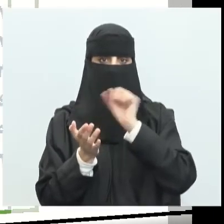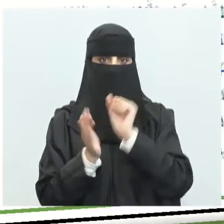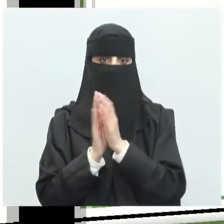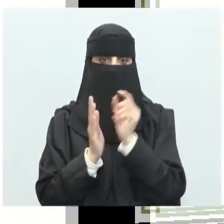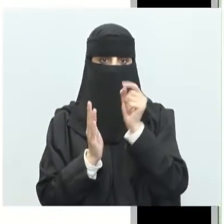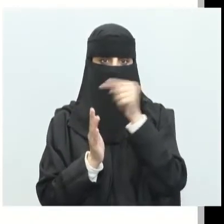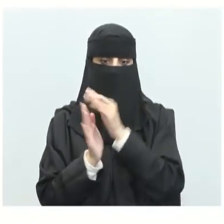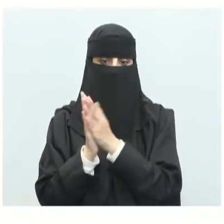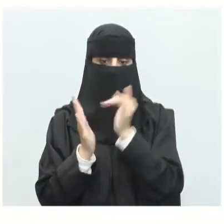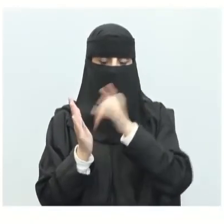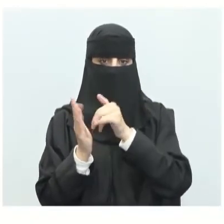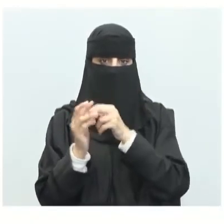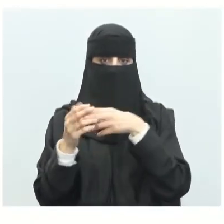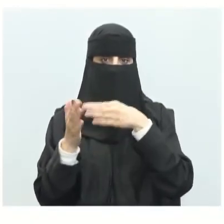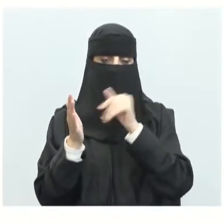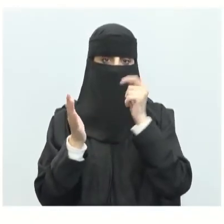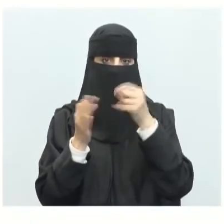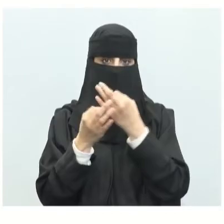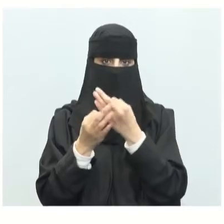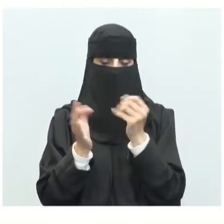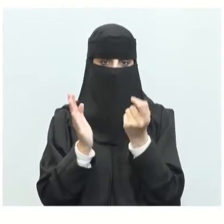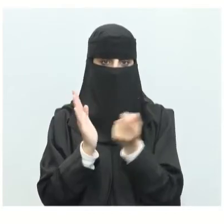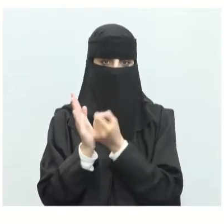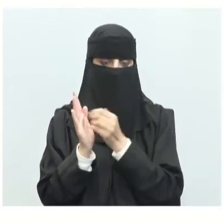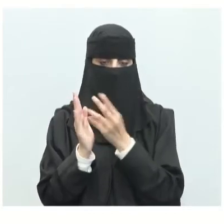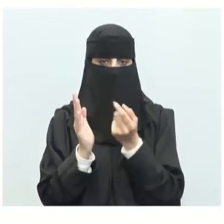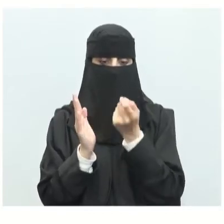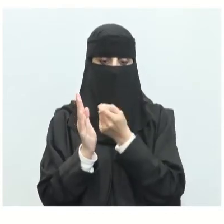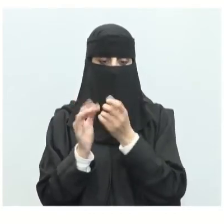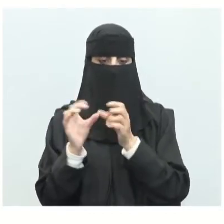الكتاب قم اولا برسم